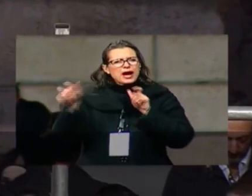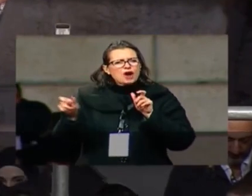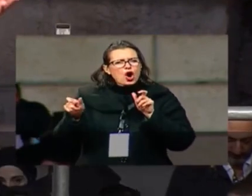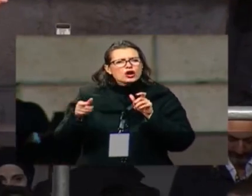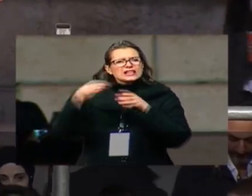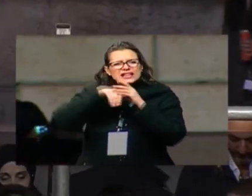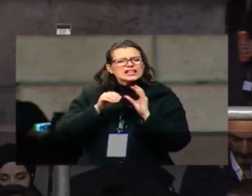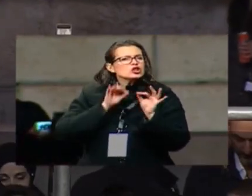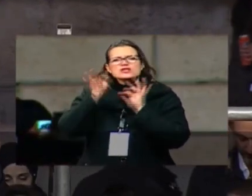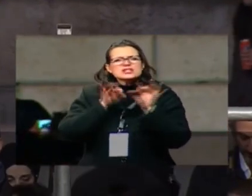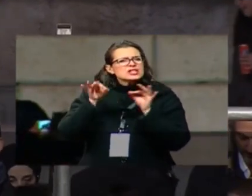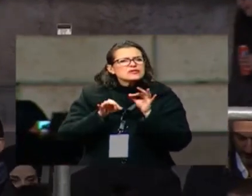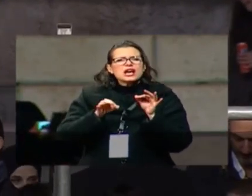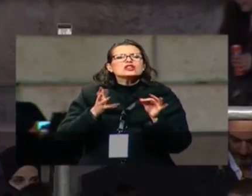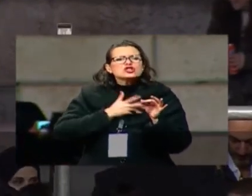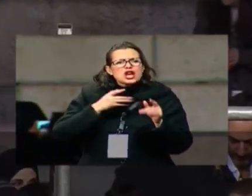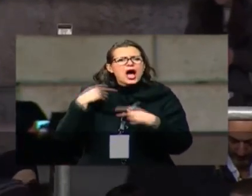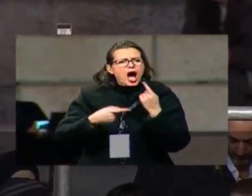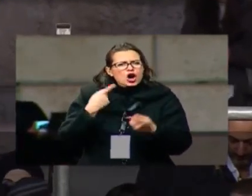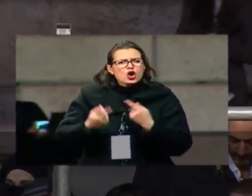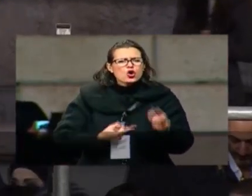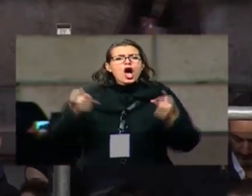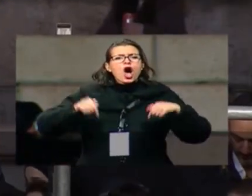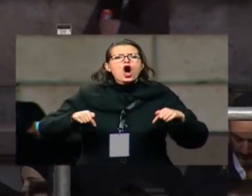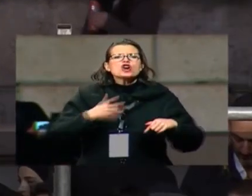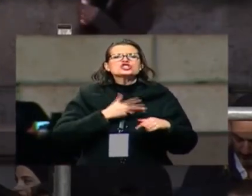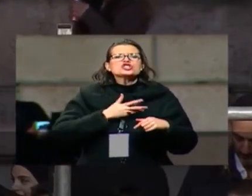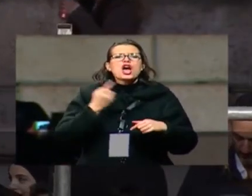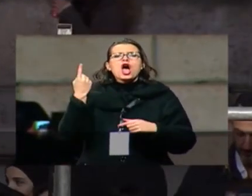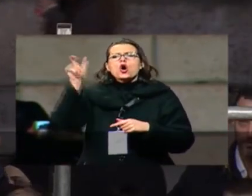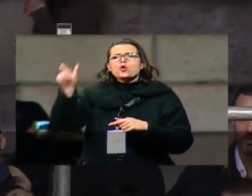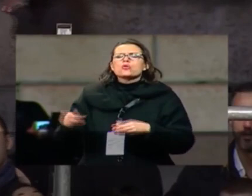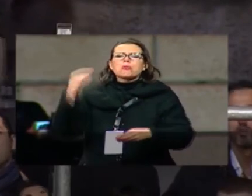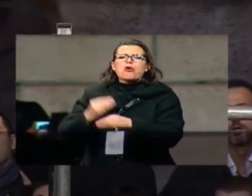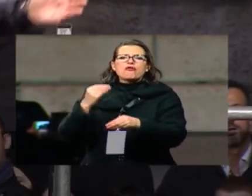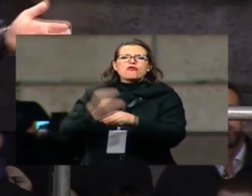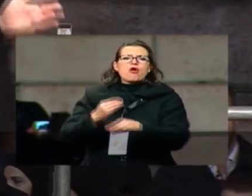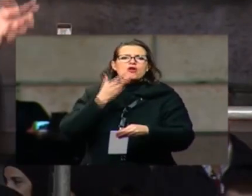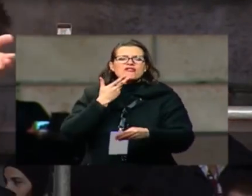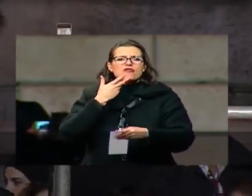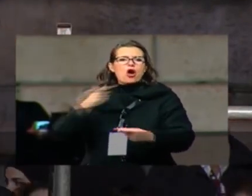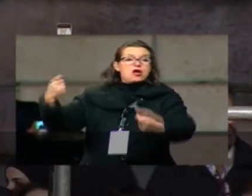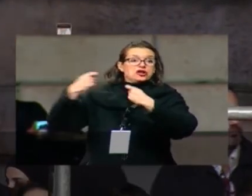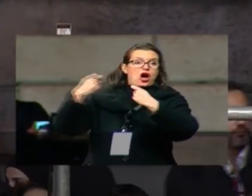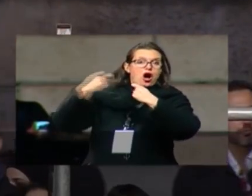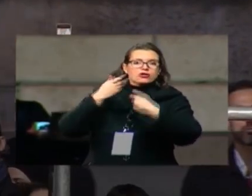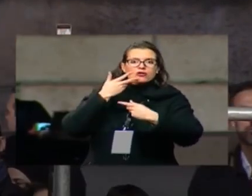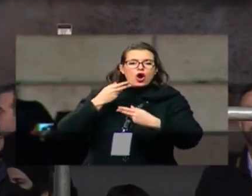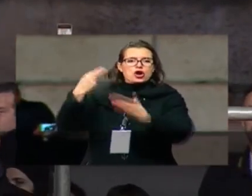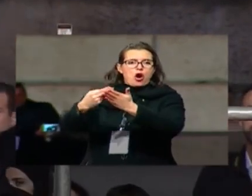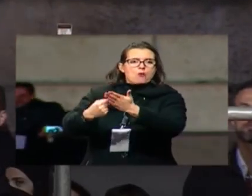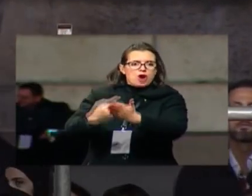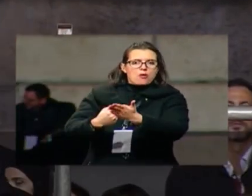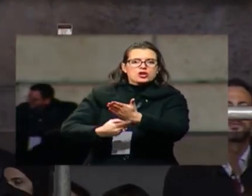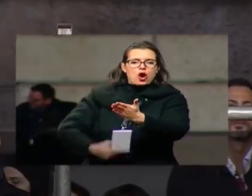l'hanno più oggi abbiamo un buffoncelli che dobbiamo seguire che ci ricatta fa i nomi non fa i nomi